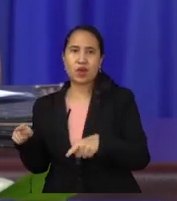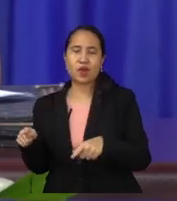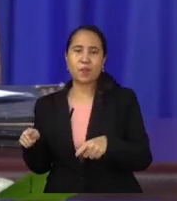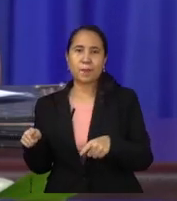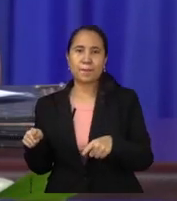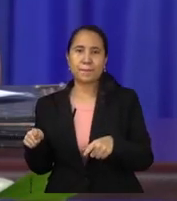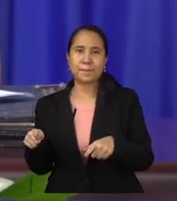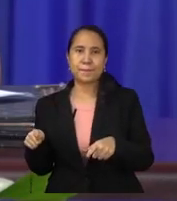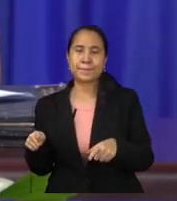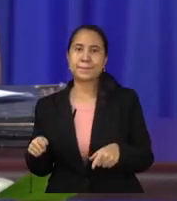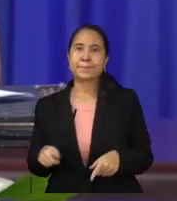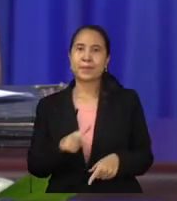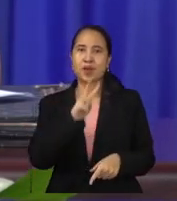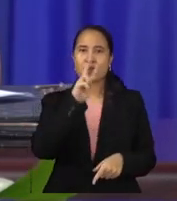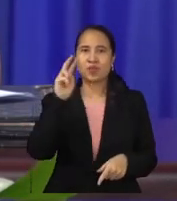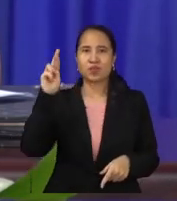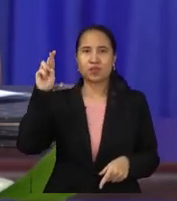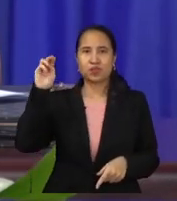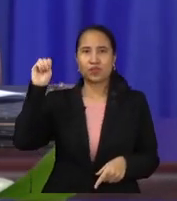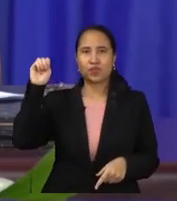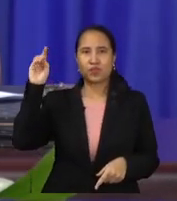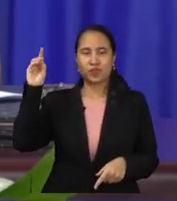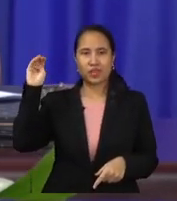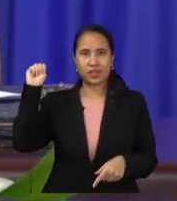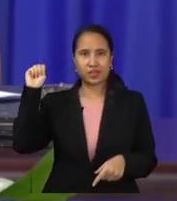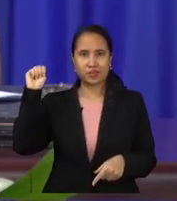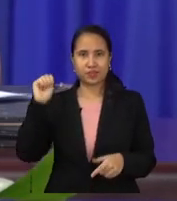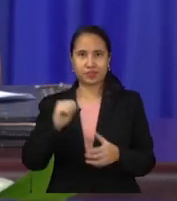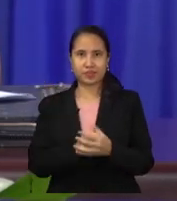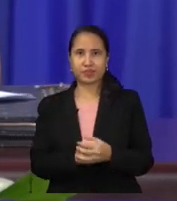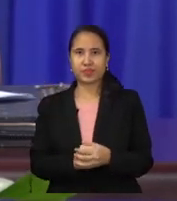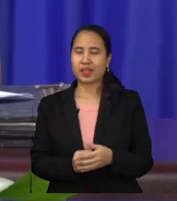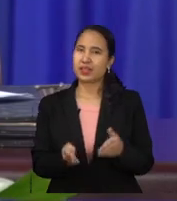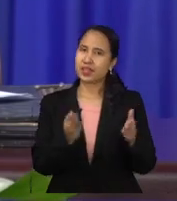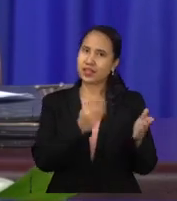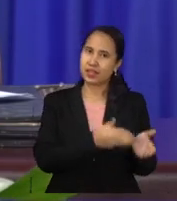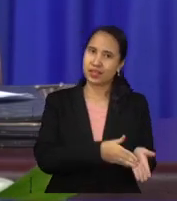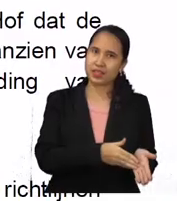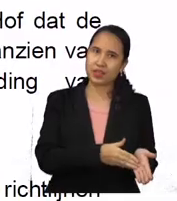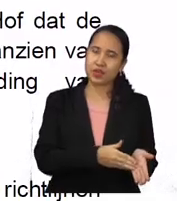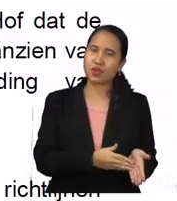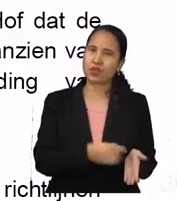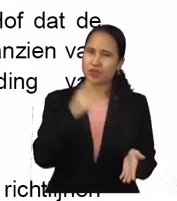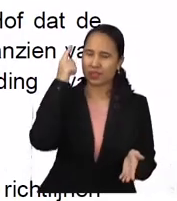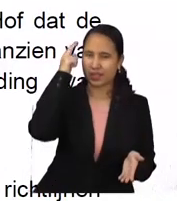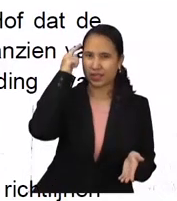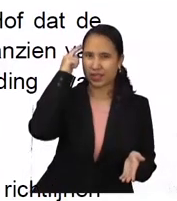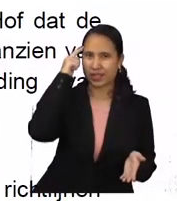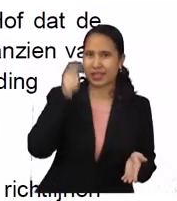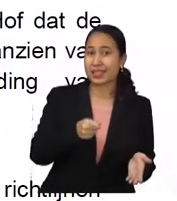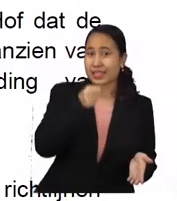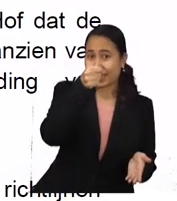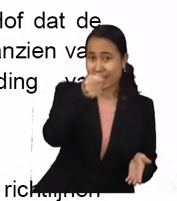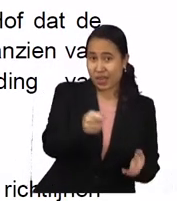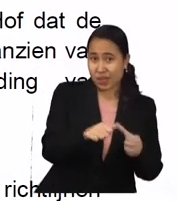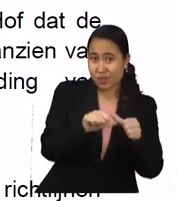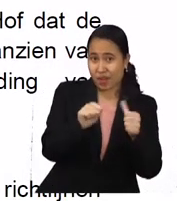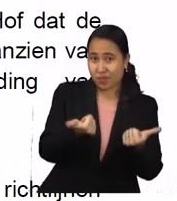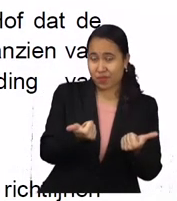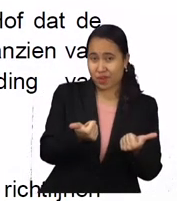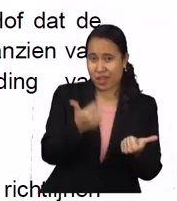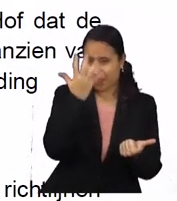namelijk vrede of juist rechtvaardigheid. Aan de ene kant wordt uitgegaan dat het verlenen van amnestie afdoet